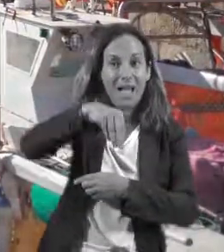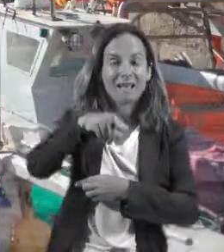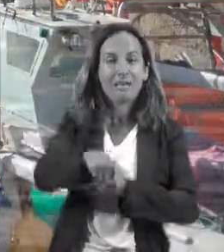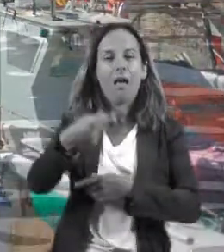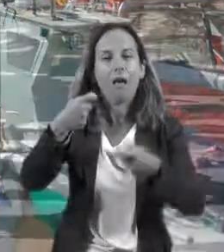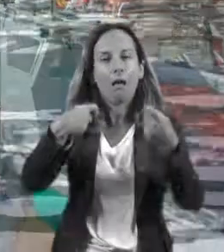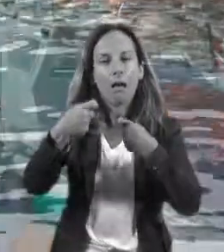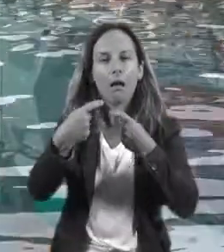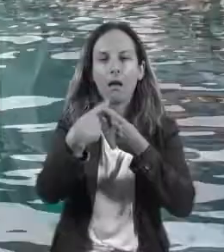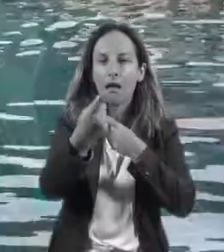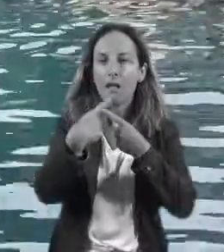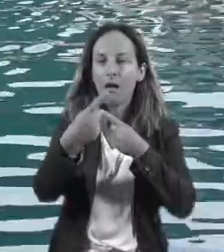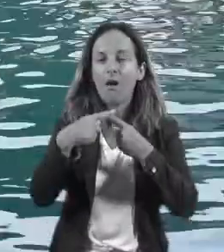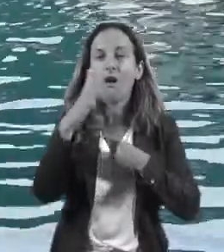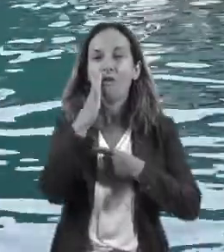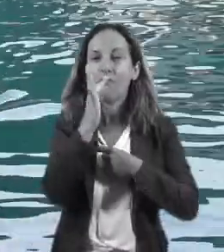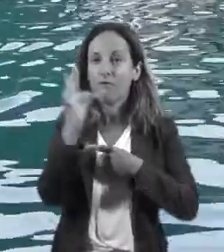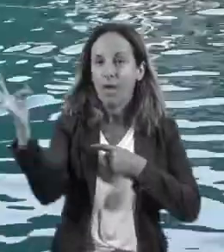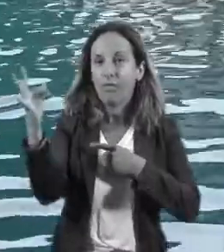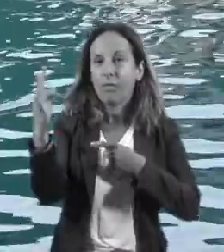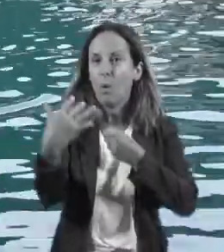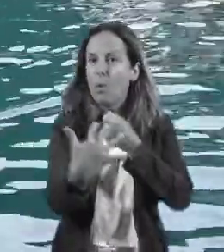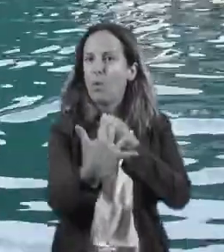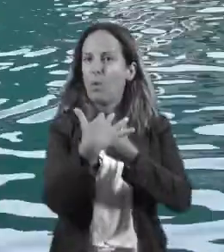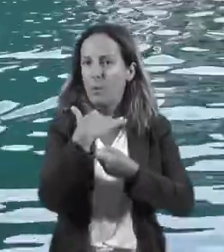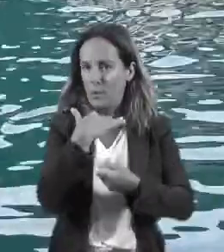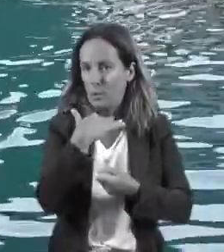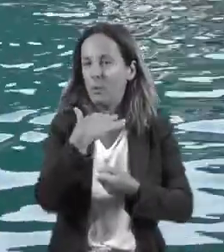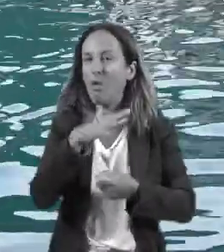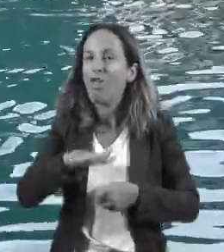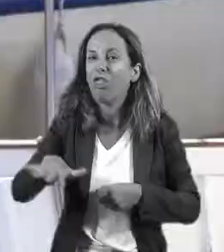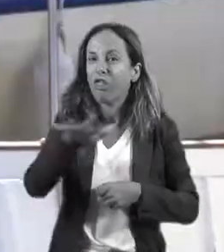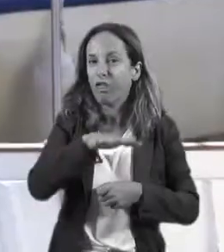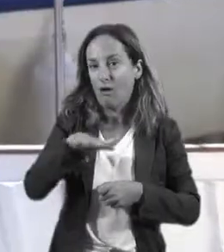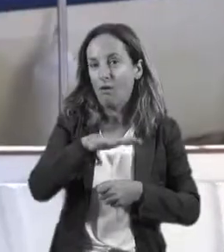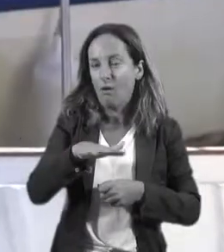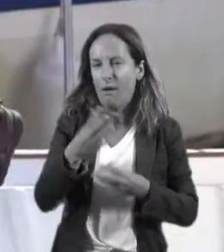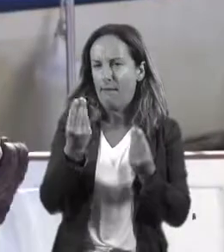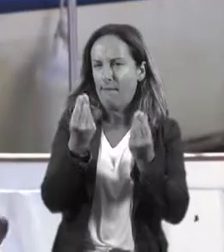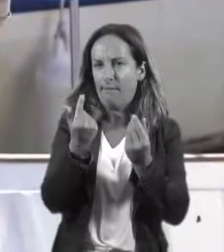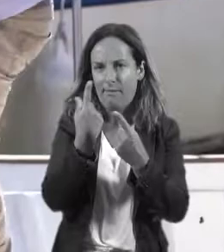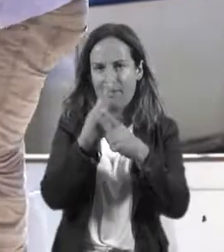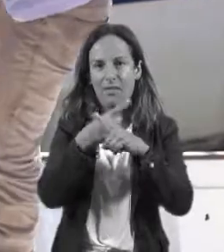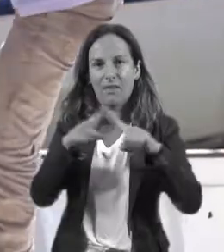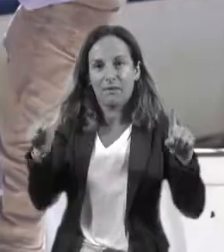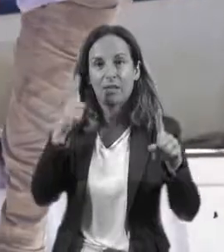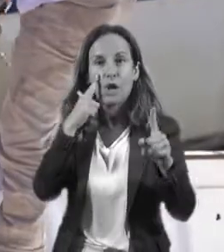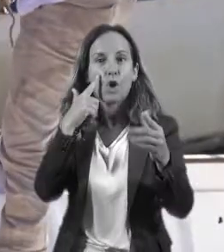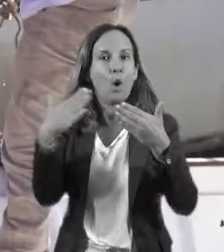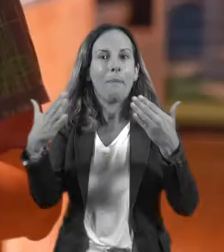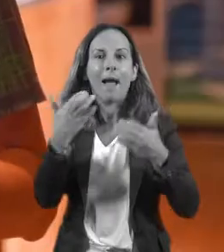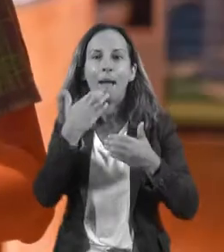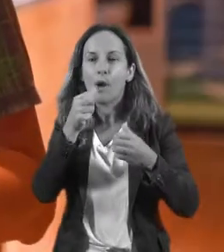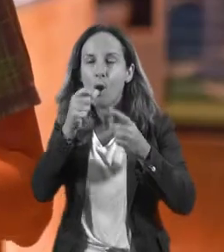anys. I com aquesta relació amb el continent ha fet d'aquesta zona una zona diferent o una forma diferent